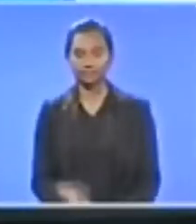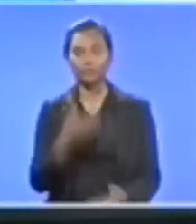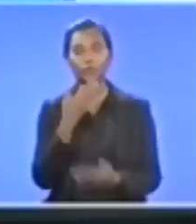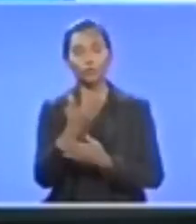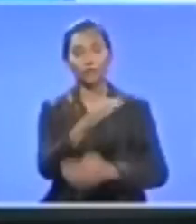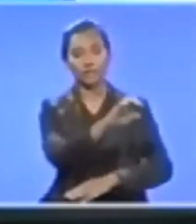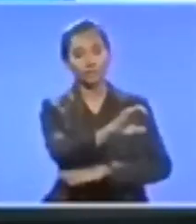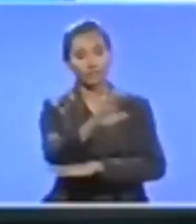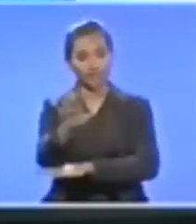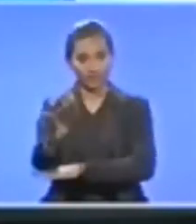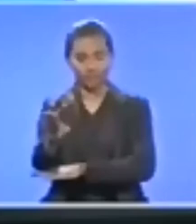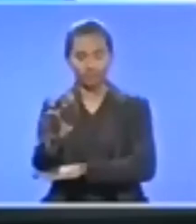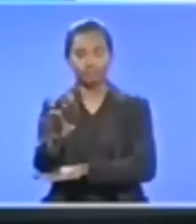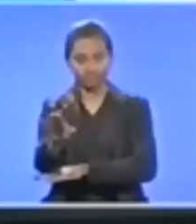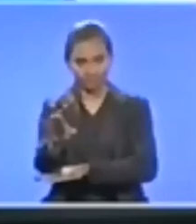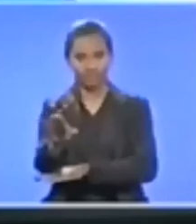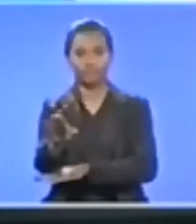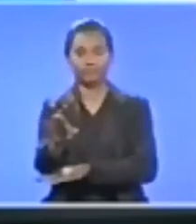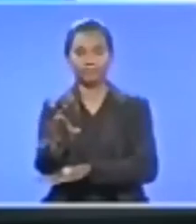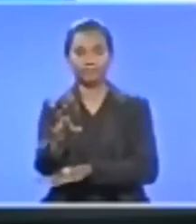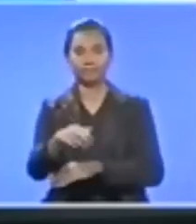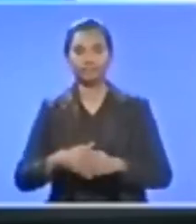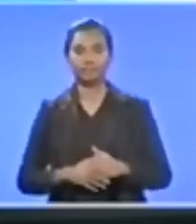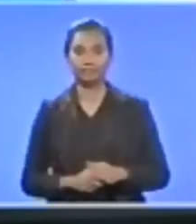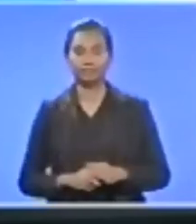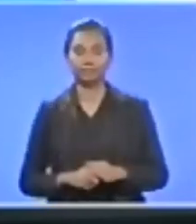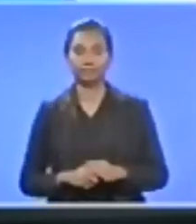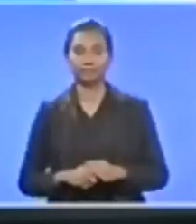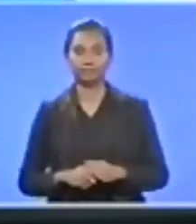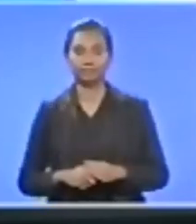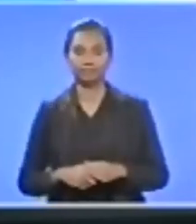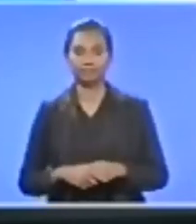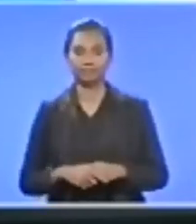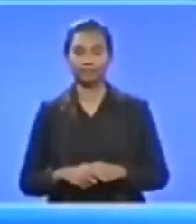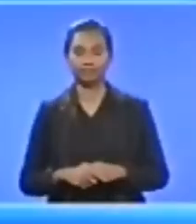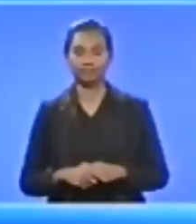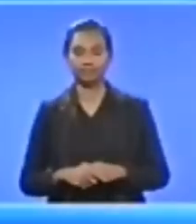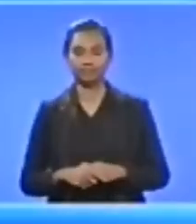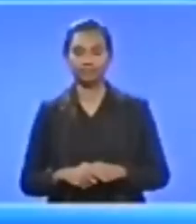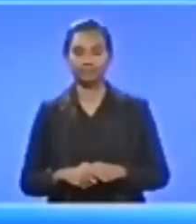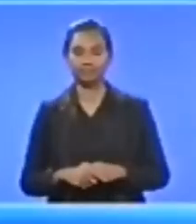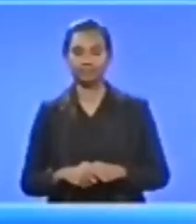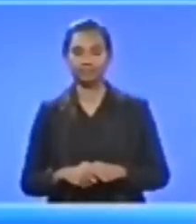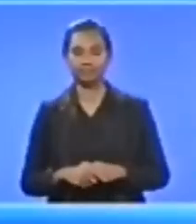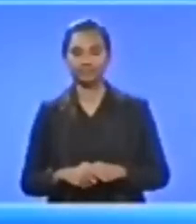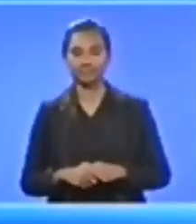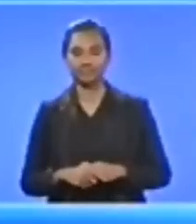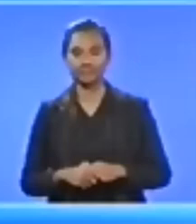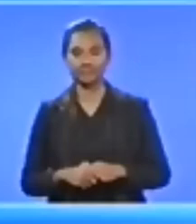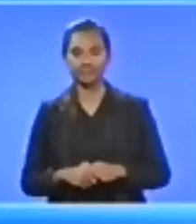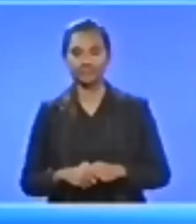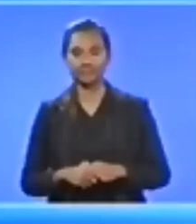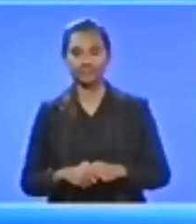Good evening. Selamat petang. Tajia Wan San Hao, Vanakam.